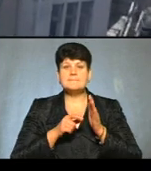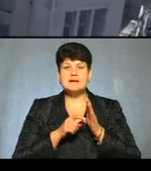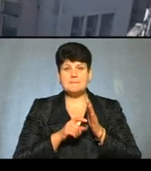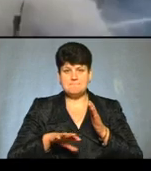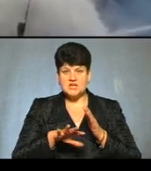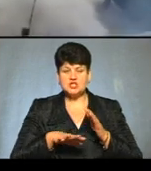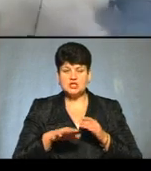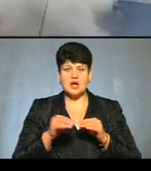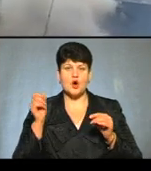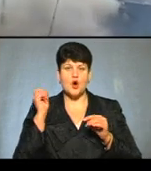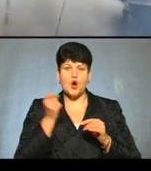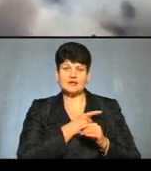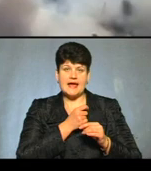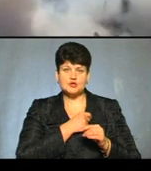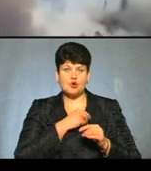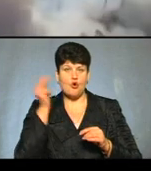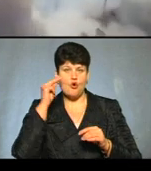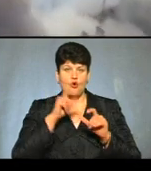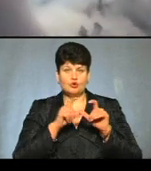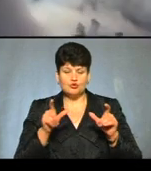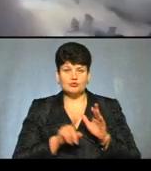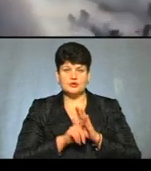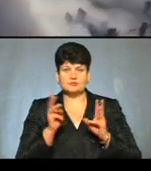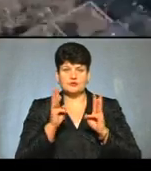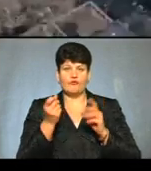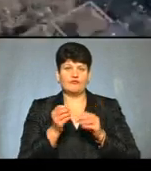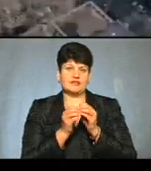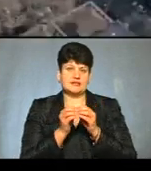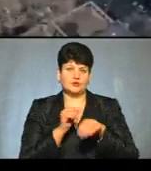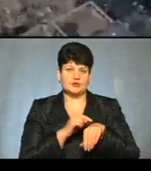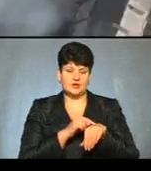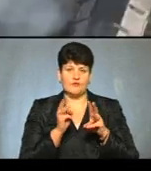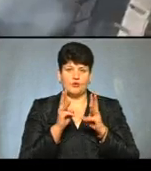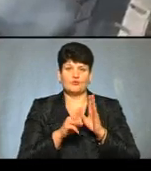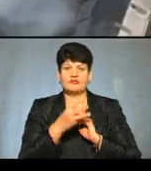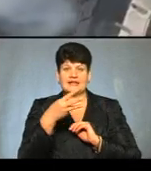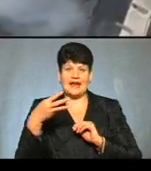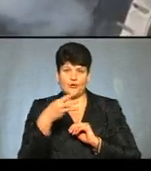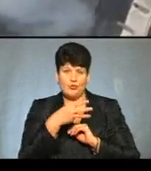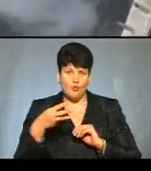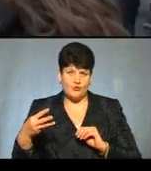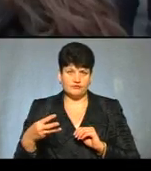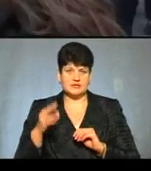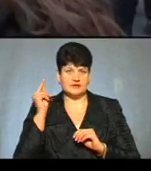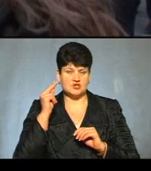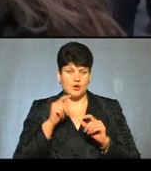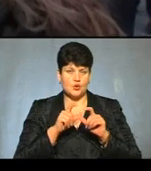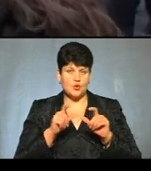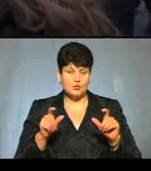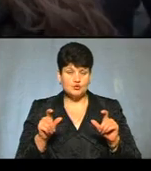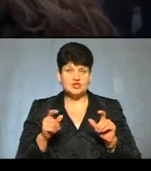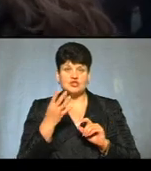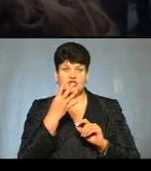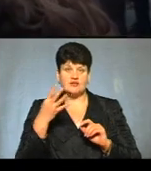Приміщення Одеського коледжу економіки загорілося близько 10-ї. Вогонь спалахнув на третьому поверсі навчального корпусу.